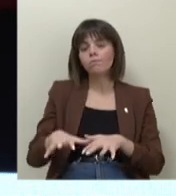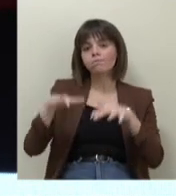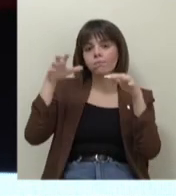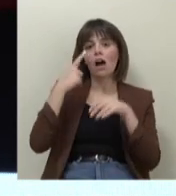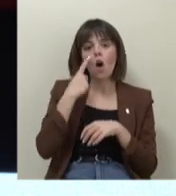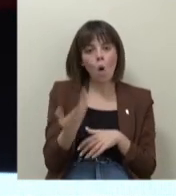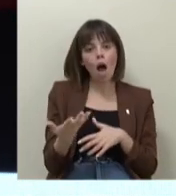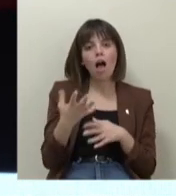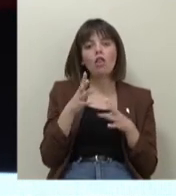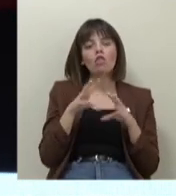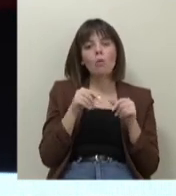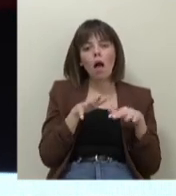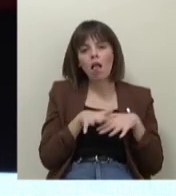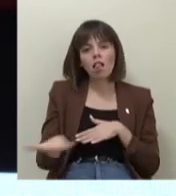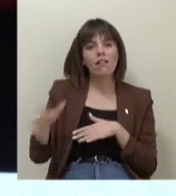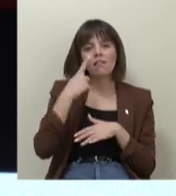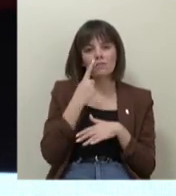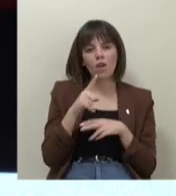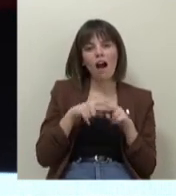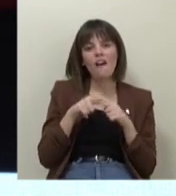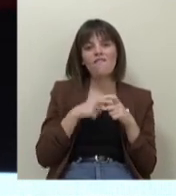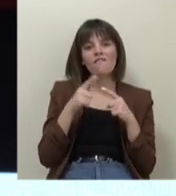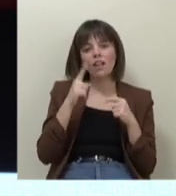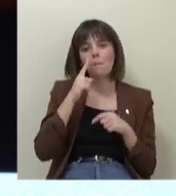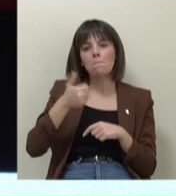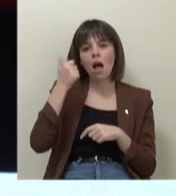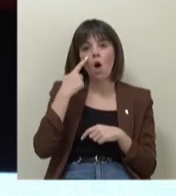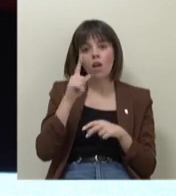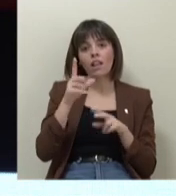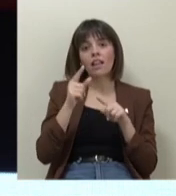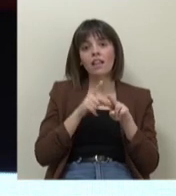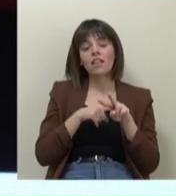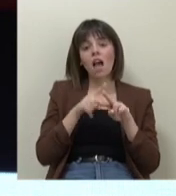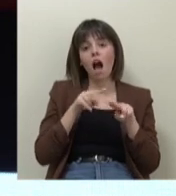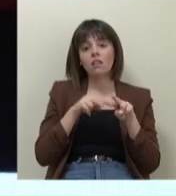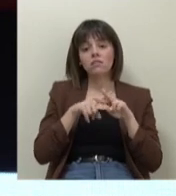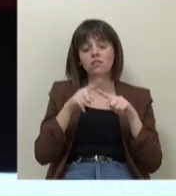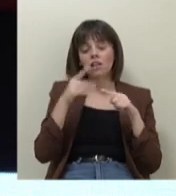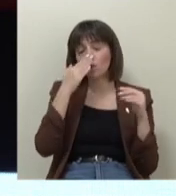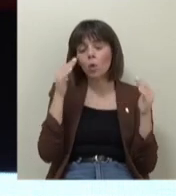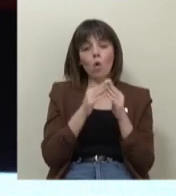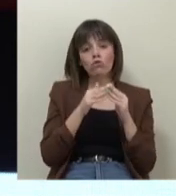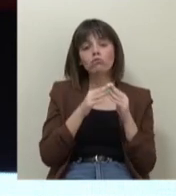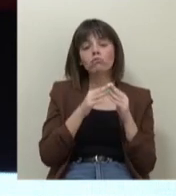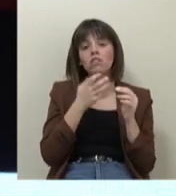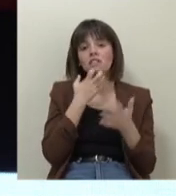taşkınları, heyelanlar. Her neyse, Afet Bakanlığı liyakatlı kadrolarla donatılacak.